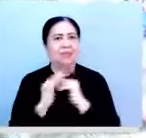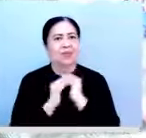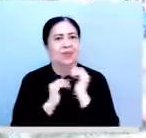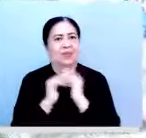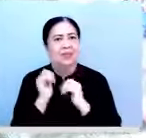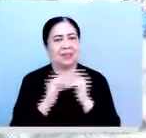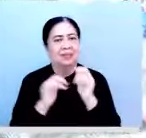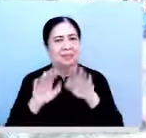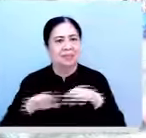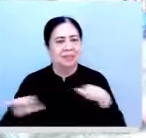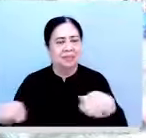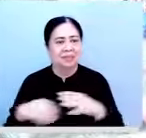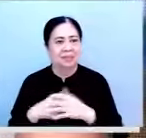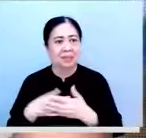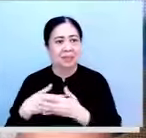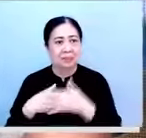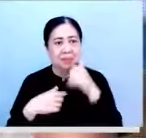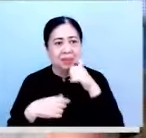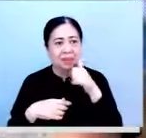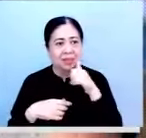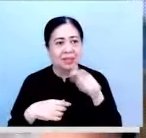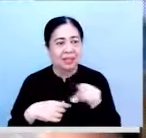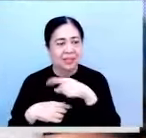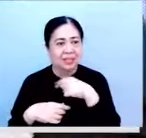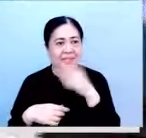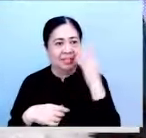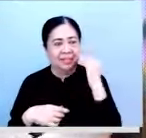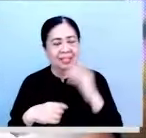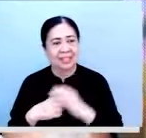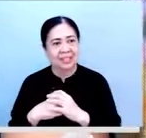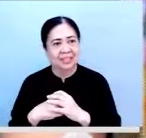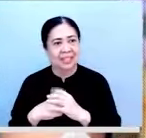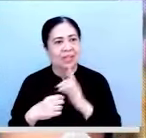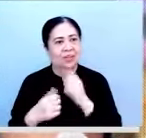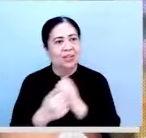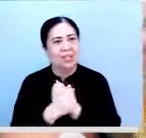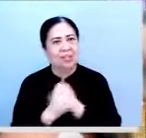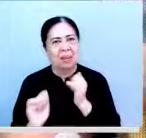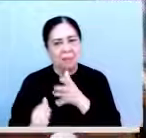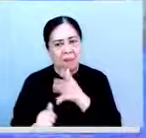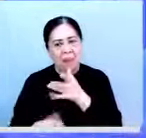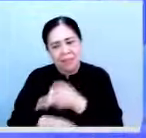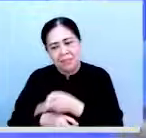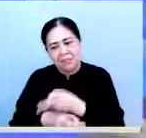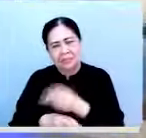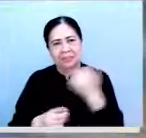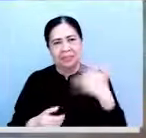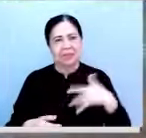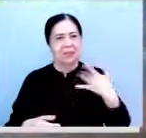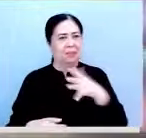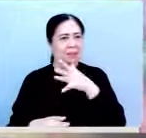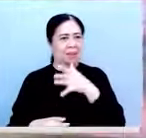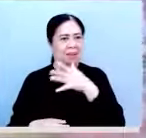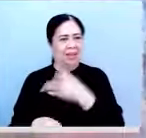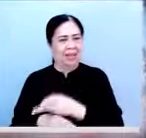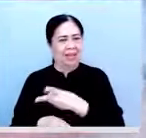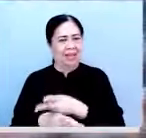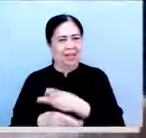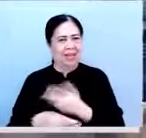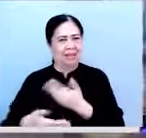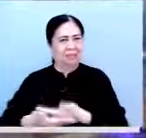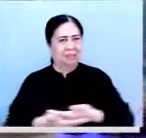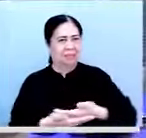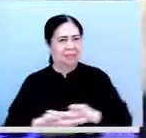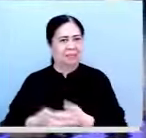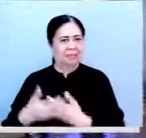mga baby girl, alam mo si Leah noon, si Callie, parang gusto nila mag-mami-mami. So feeling nila mami sila kasi diba yung mga baby ngayon dyan,